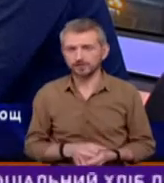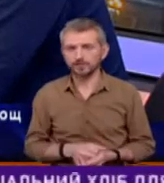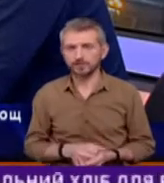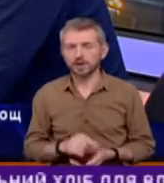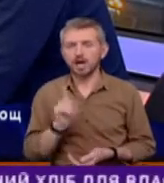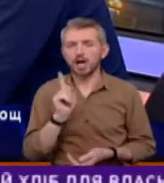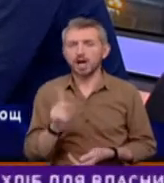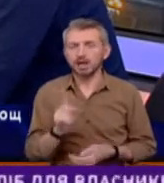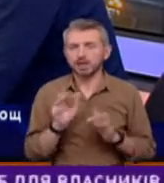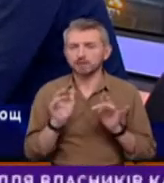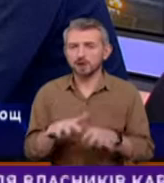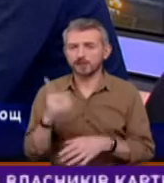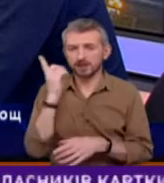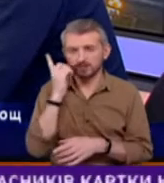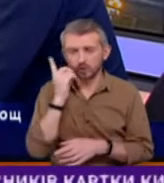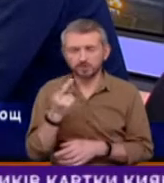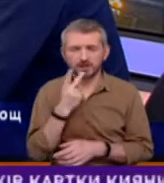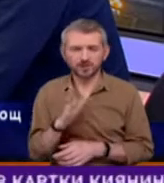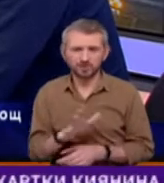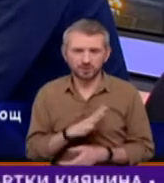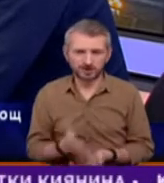Але справа з телефонами завжди була.